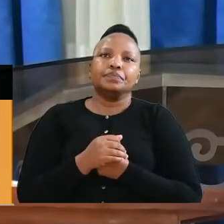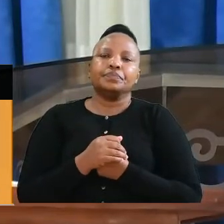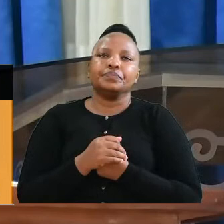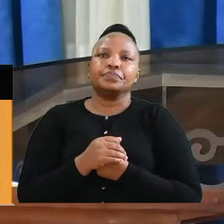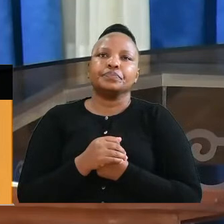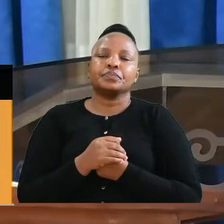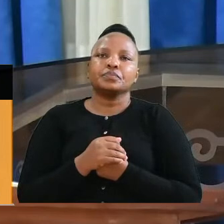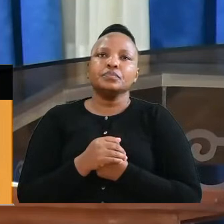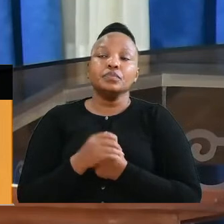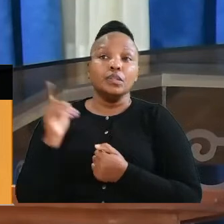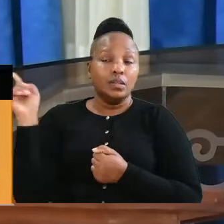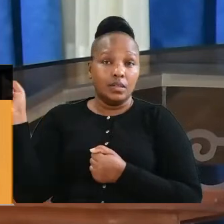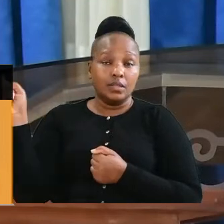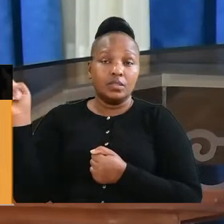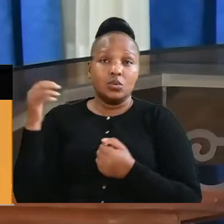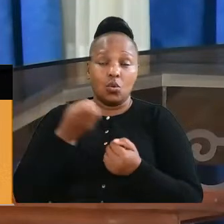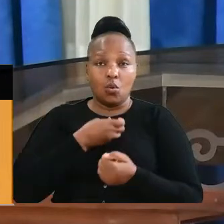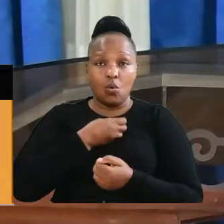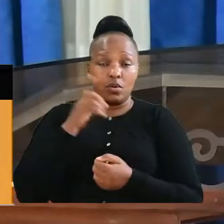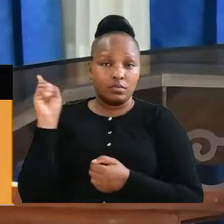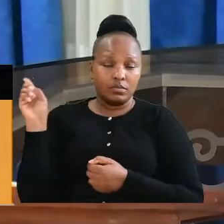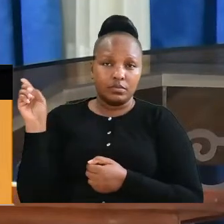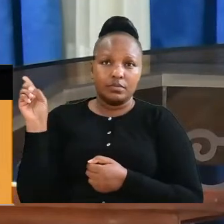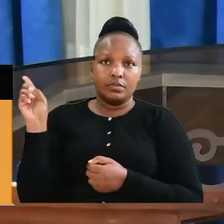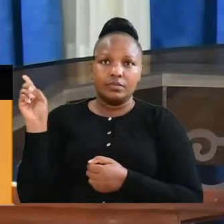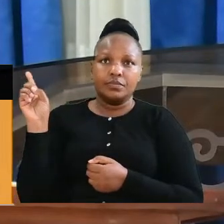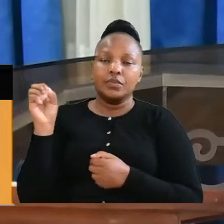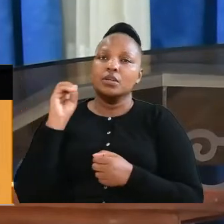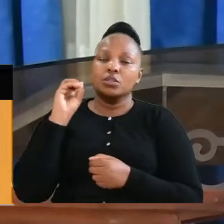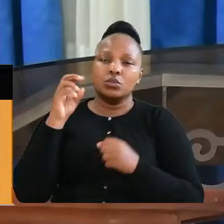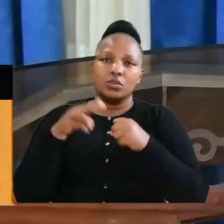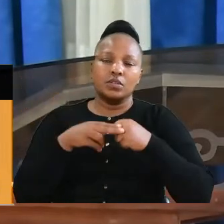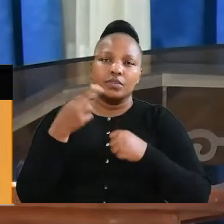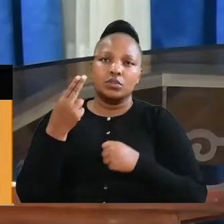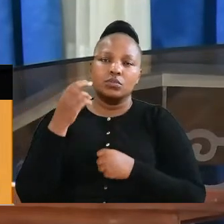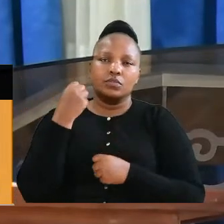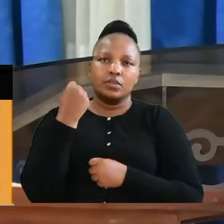0790 831 176. Na yangu mimi binafsi ni